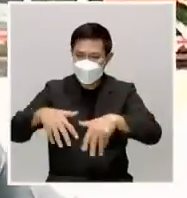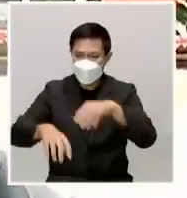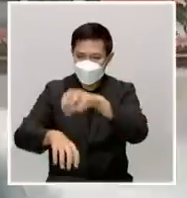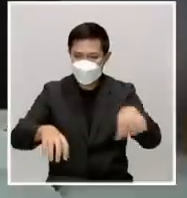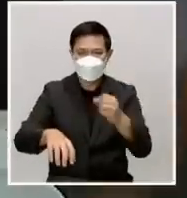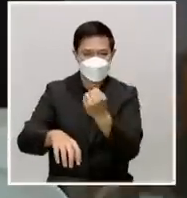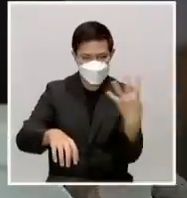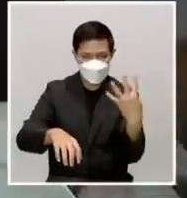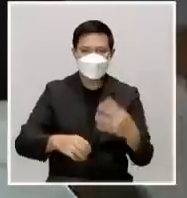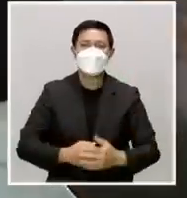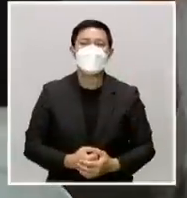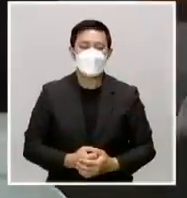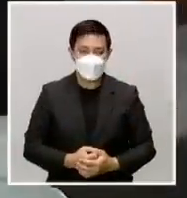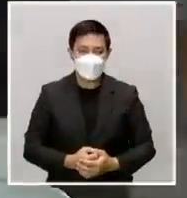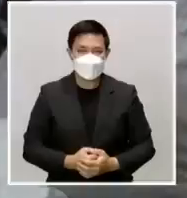ค่ะ